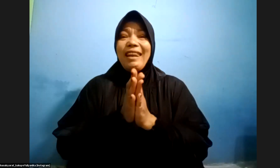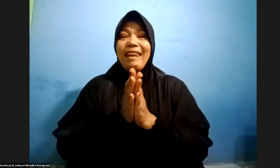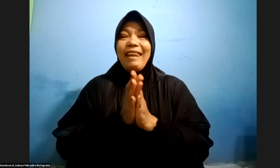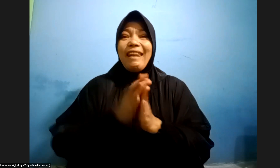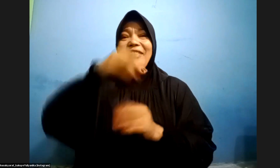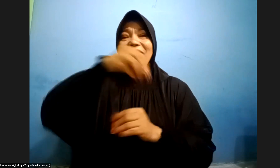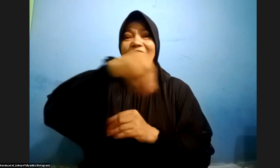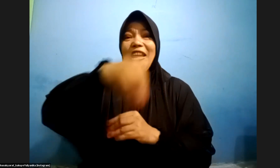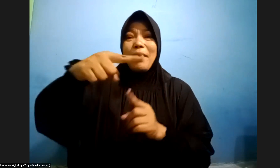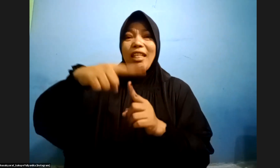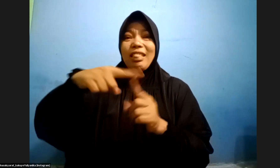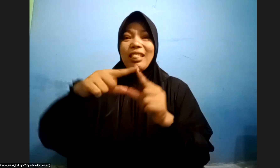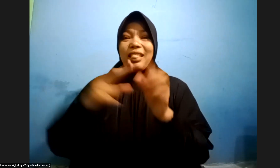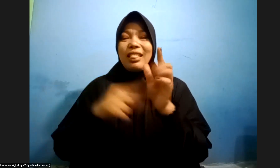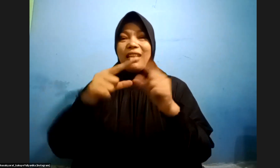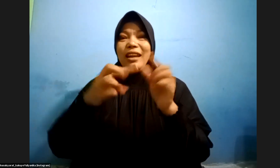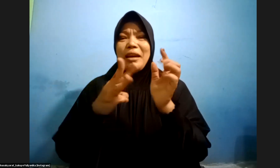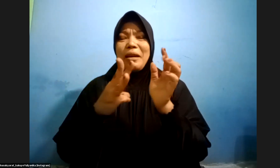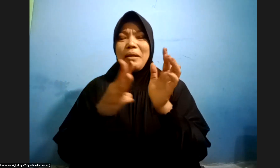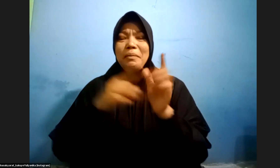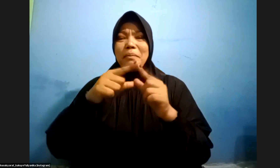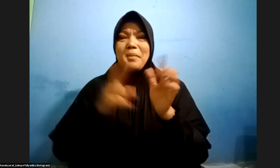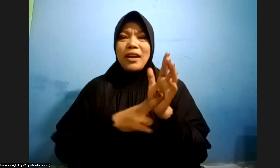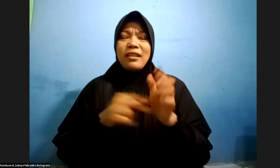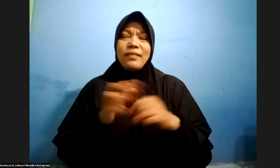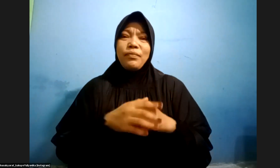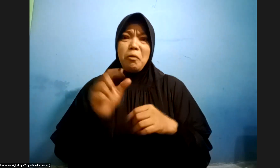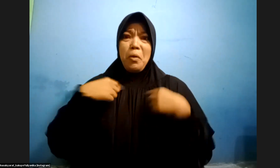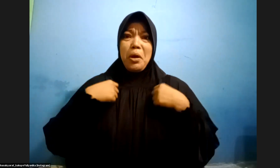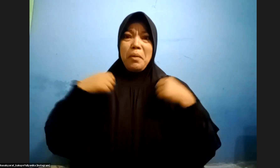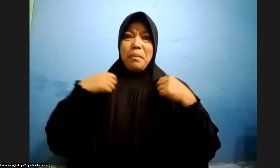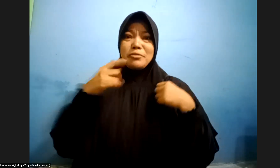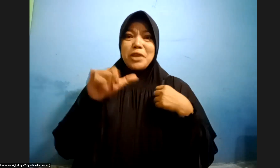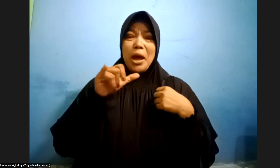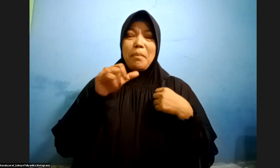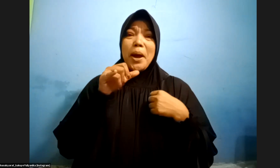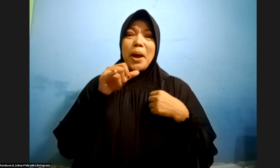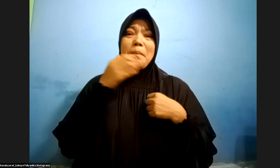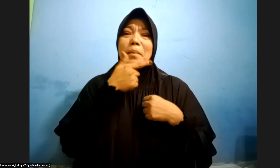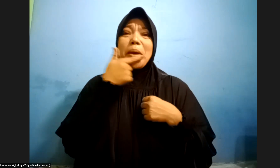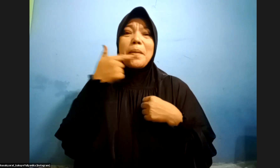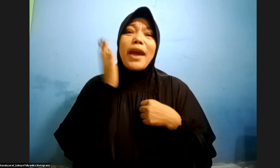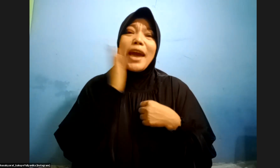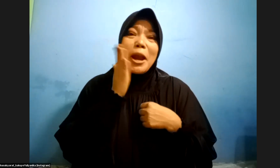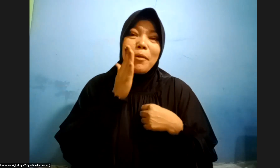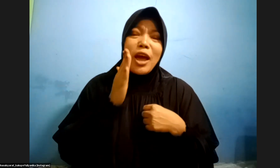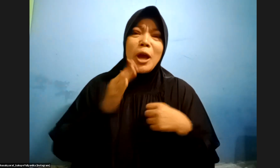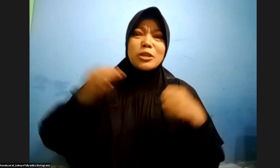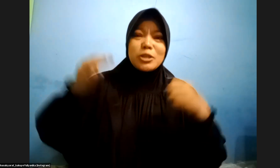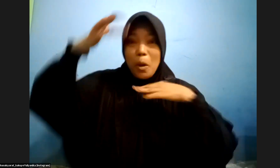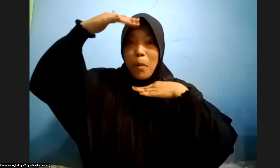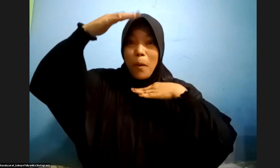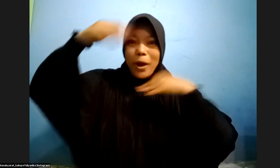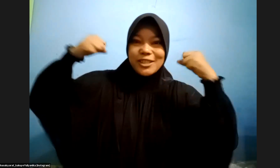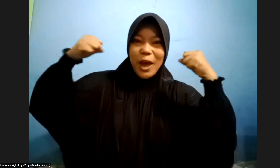ya, pinky. Ceria sekali. Sehat ya, Dok. Mudah-mudahan sehat selalu, bahagia selalu sehingga